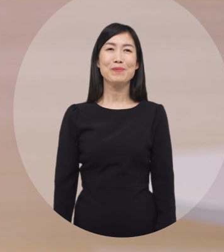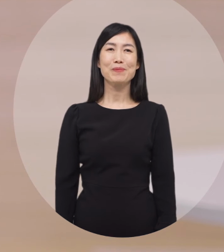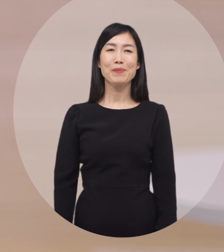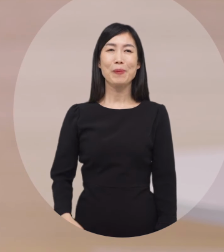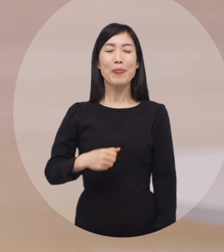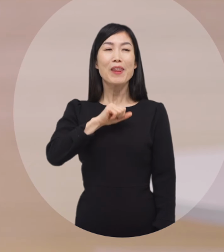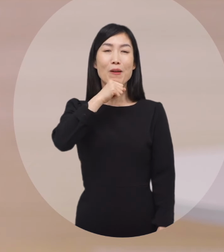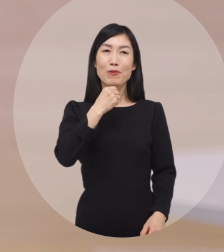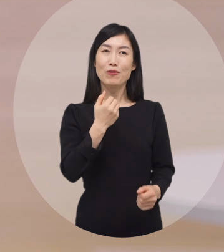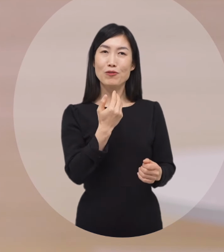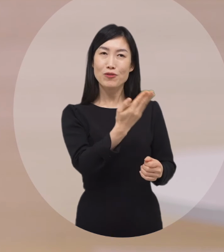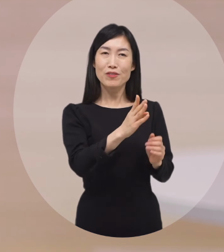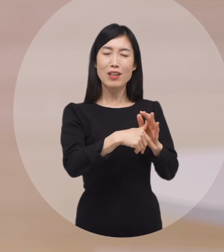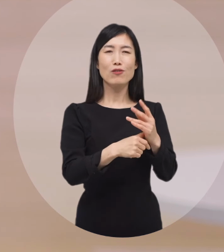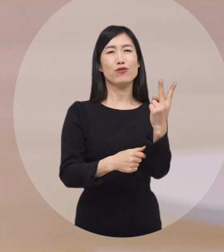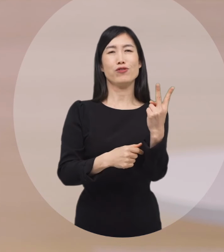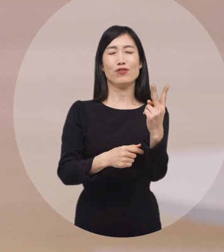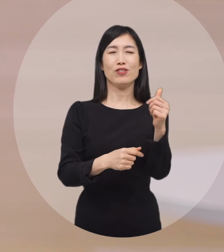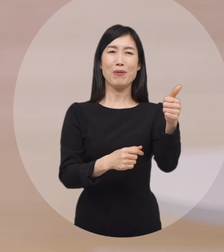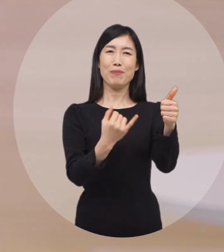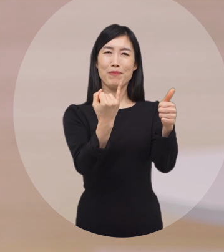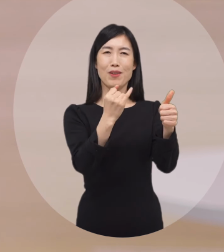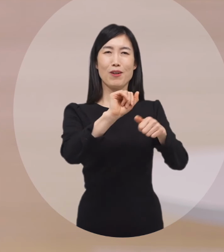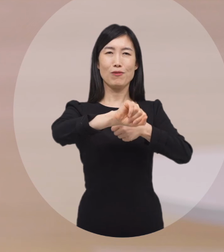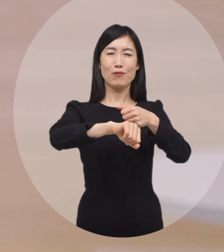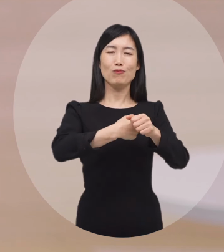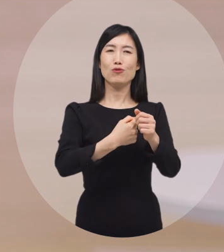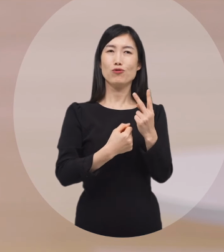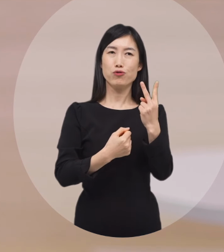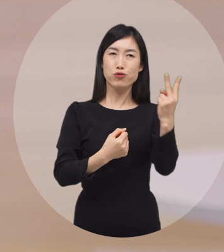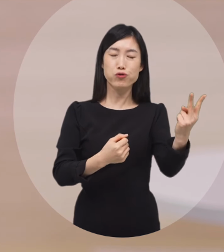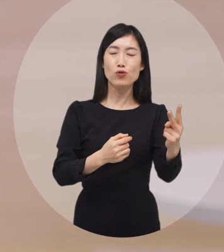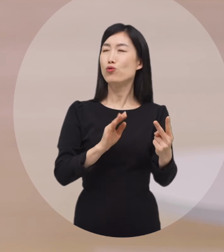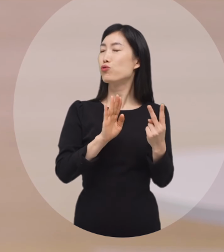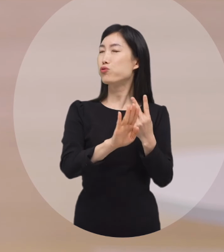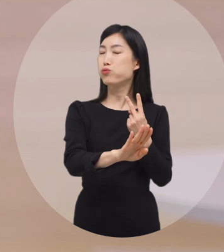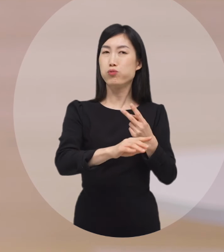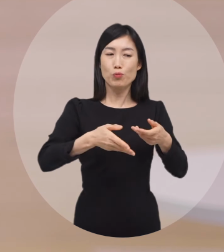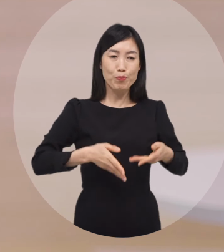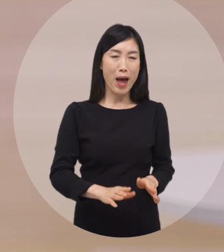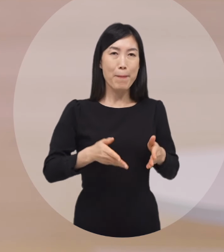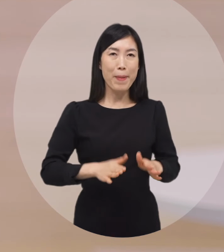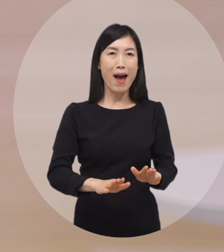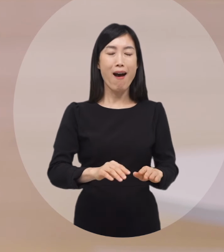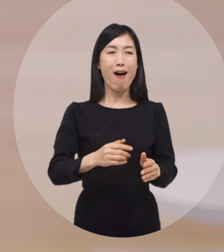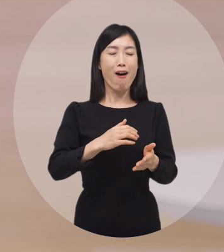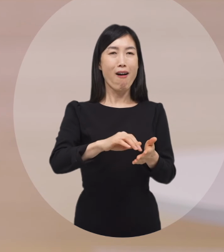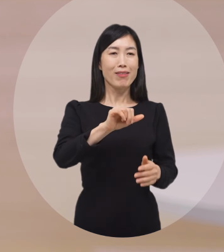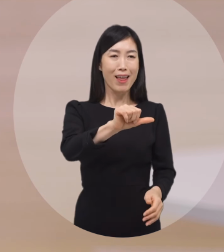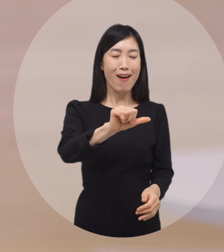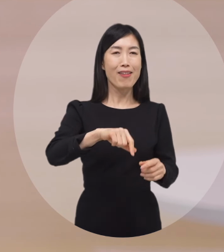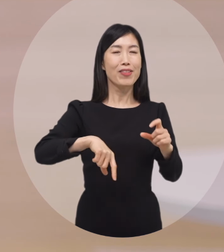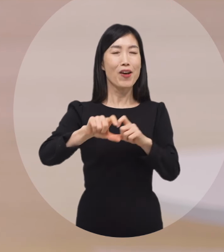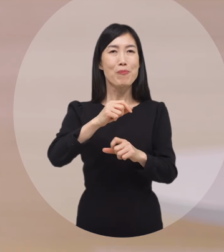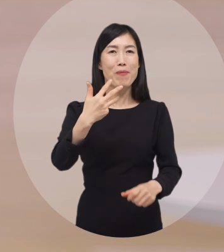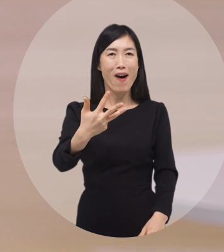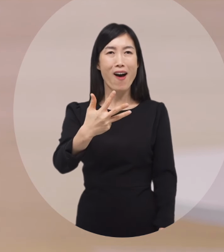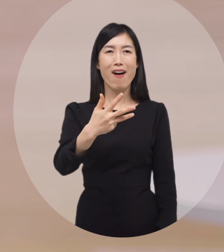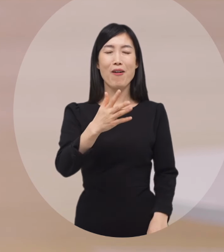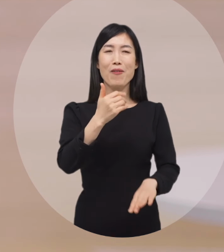같습니다. 일단 저희가 두 마리씩 염소를 드렸는데 그 염소가 다섯 마리가 되고 여덟 마리가 되고 또 시장에